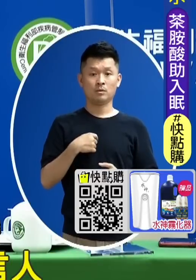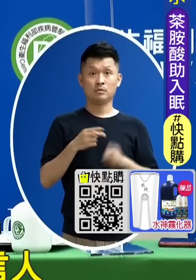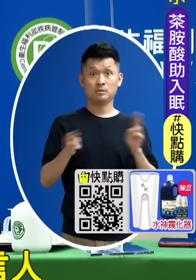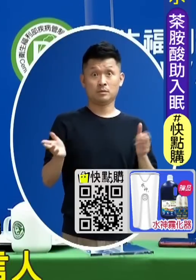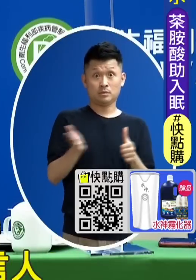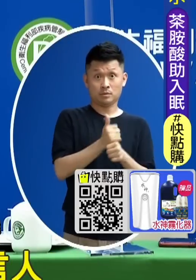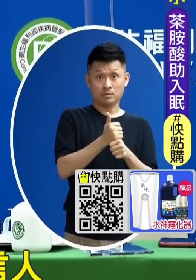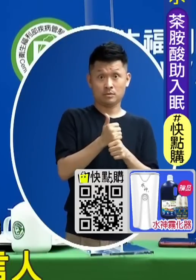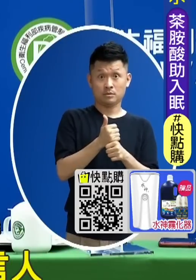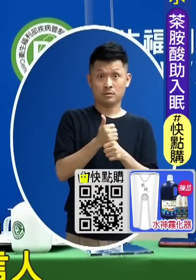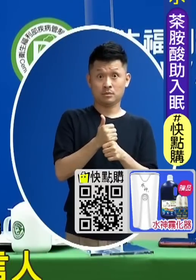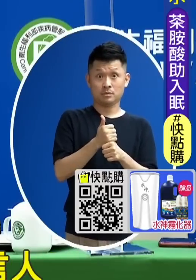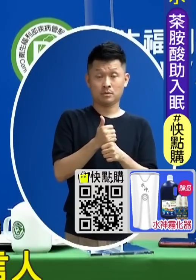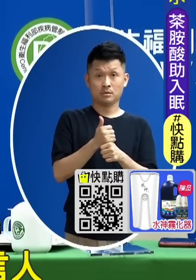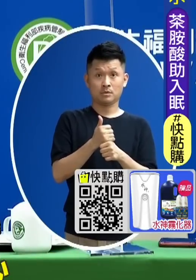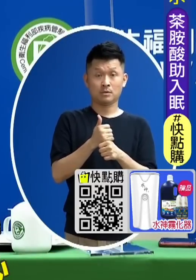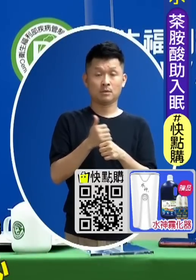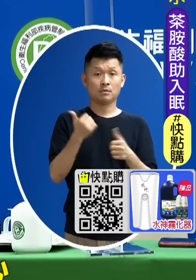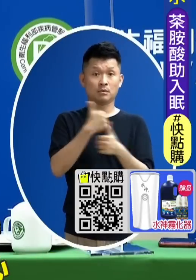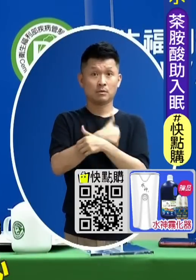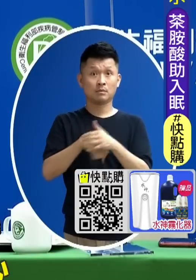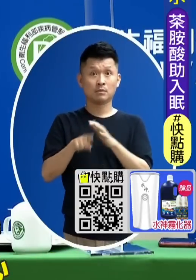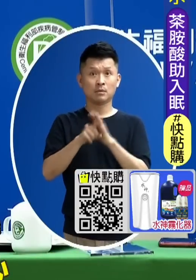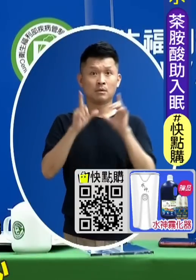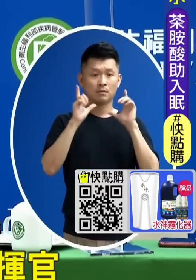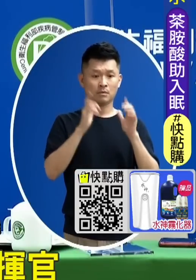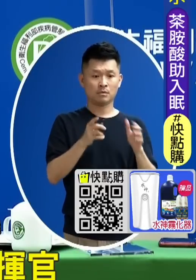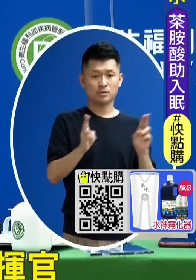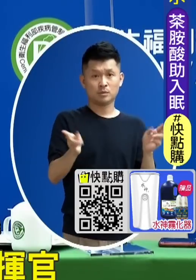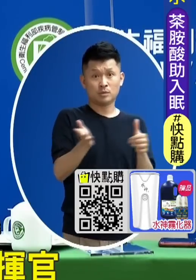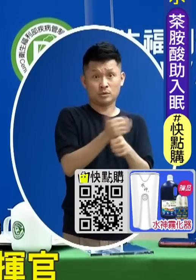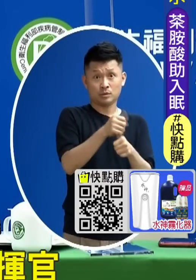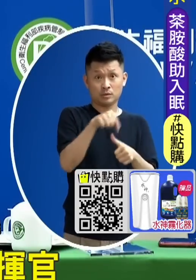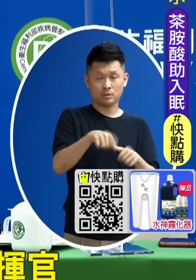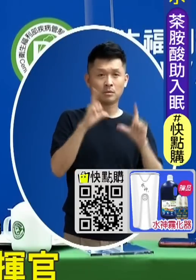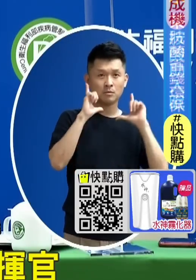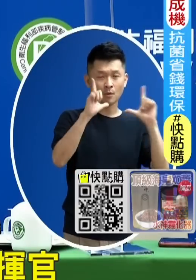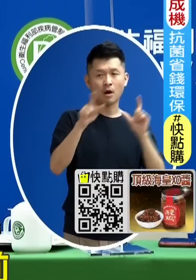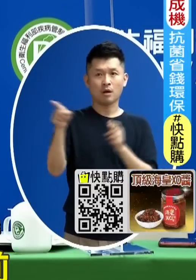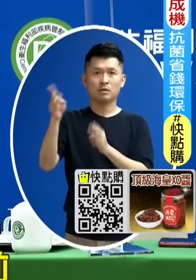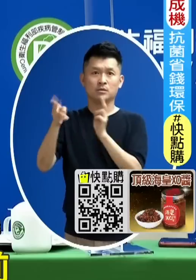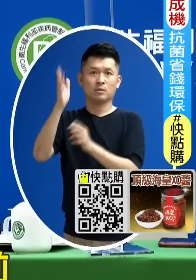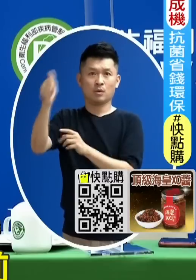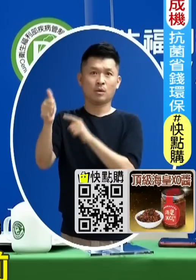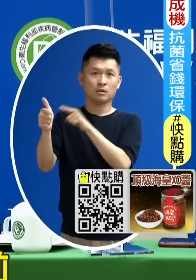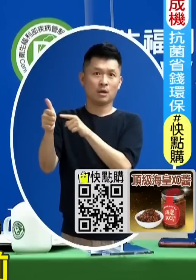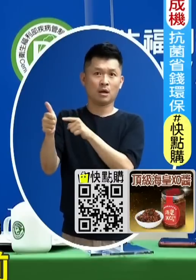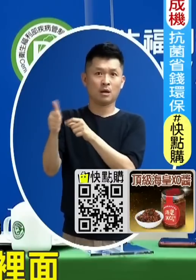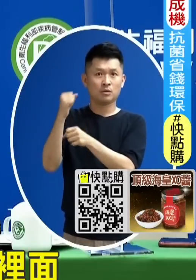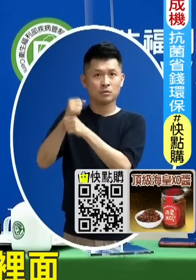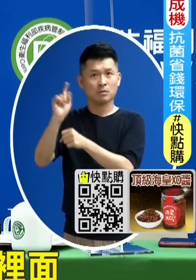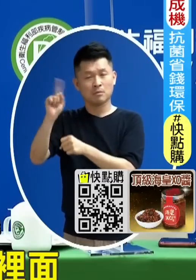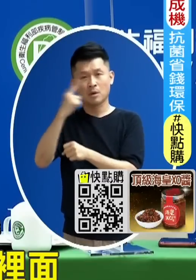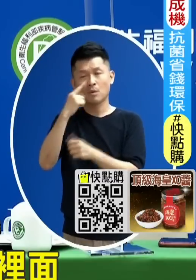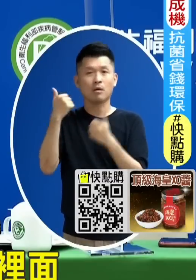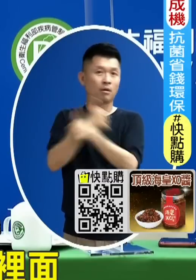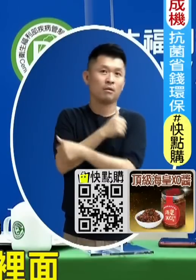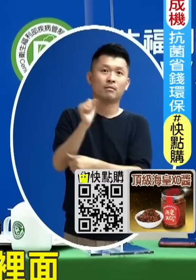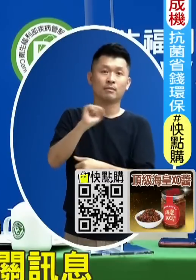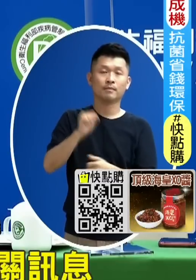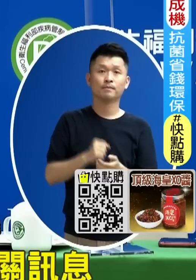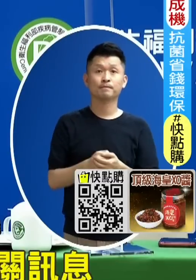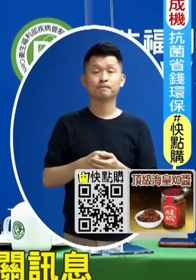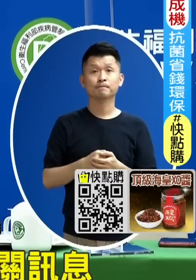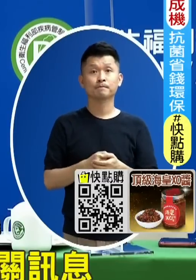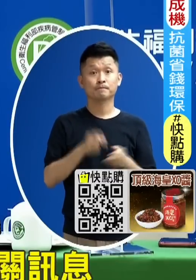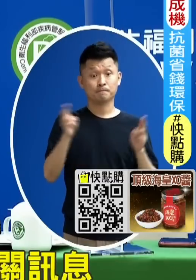我指挥中心是代表的发言人，是代表指挥中心，我没有办法代表指挥官。那这个部分目前在指挥中心的业务里面都没